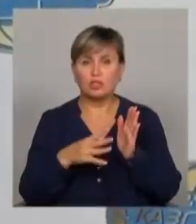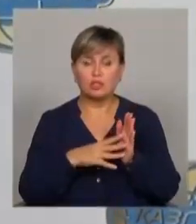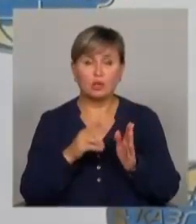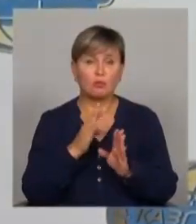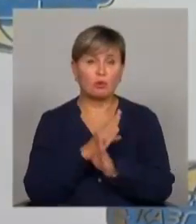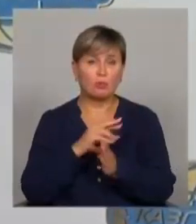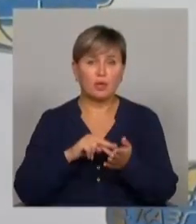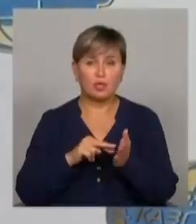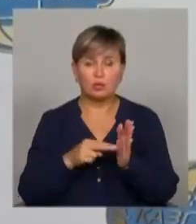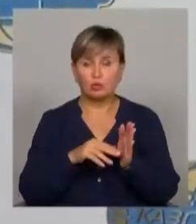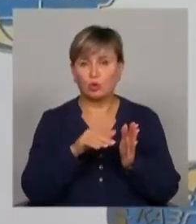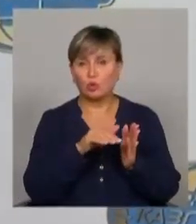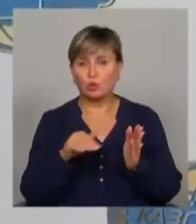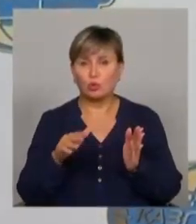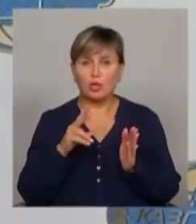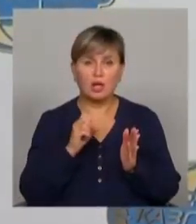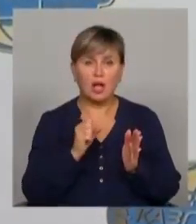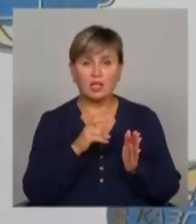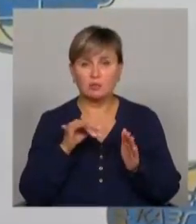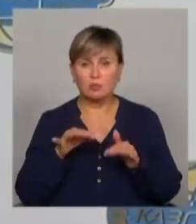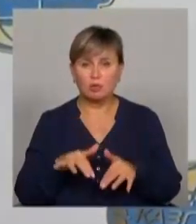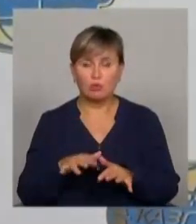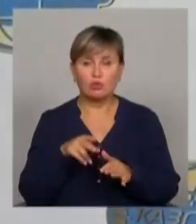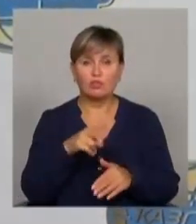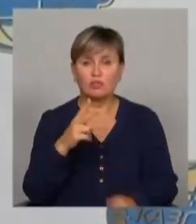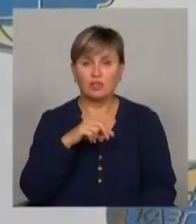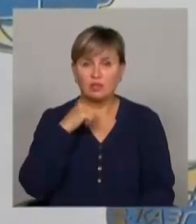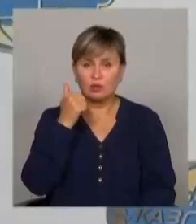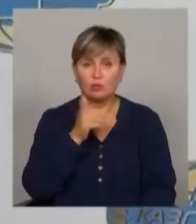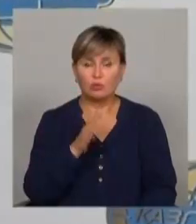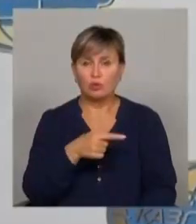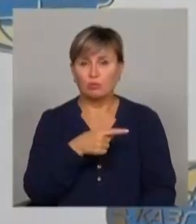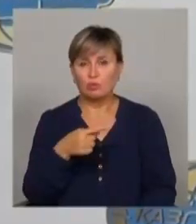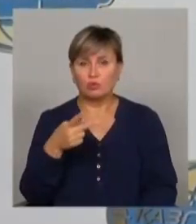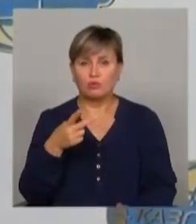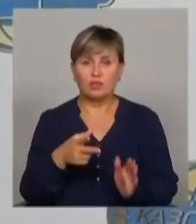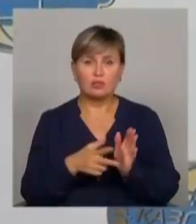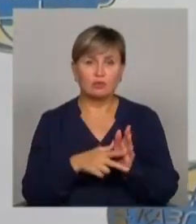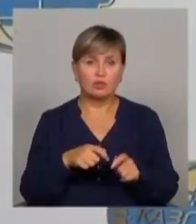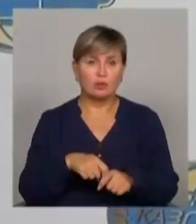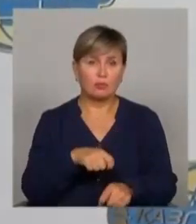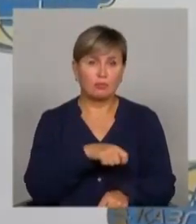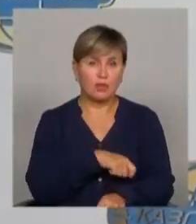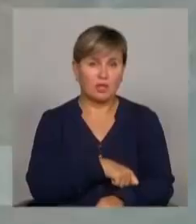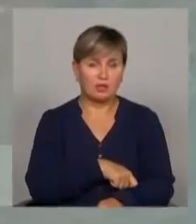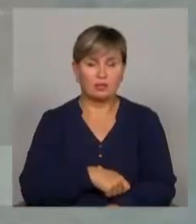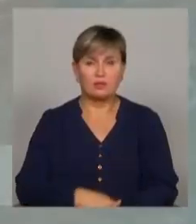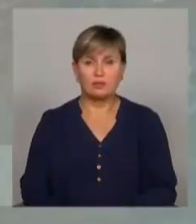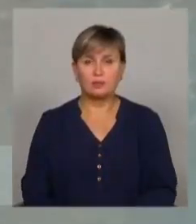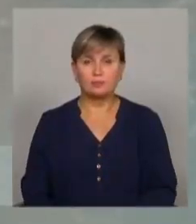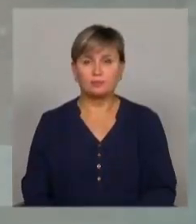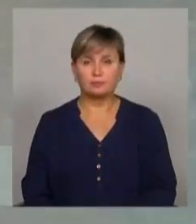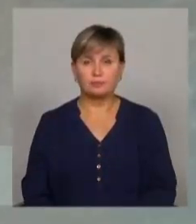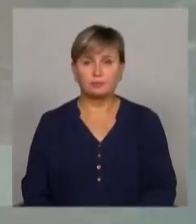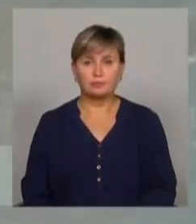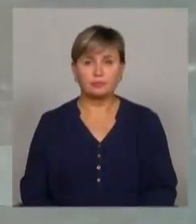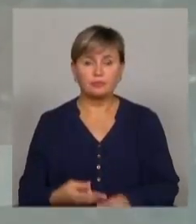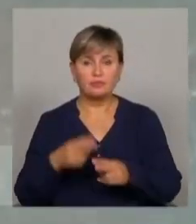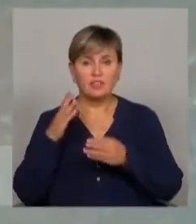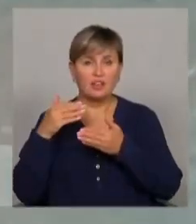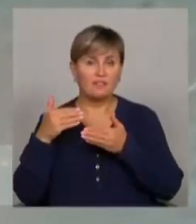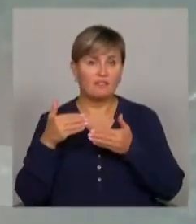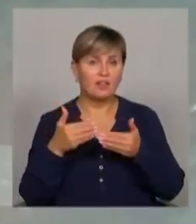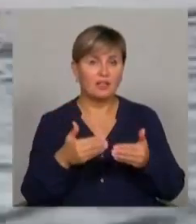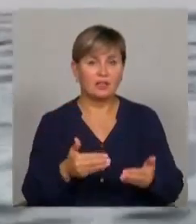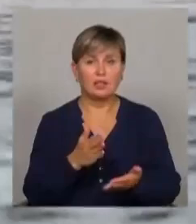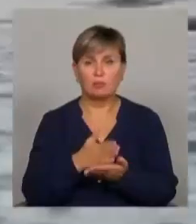прогнозу уровень Каспийского моря в 2022 году составит -28 метров по Балтийской системе. Падение уровня Бесточного